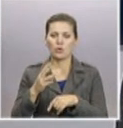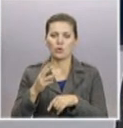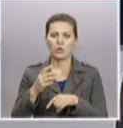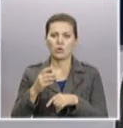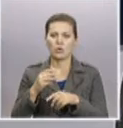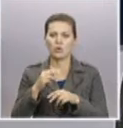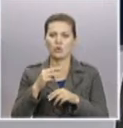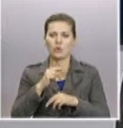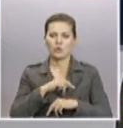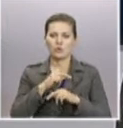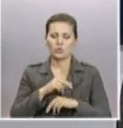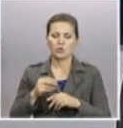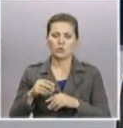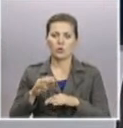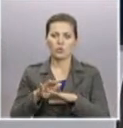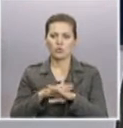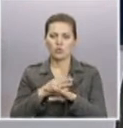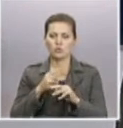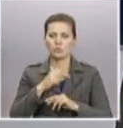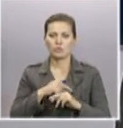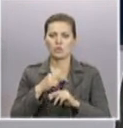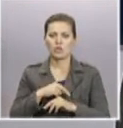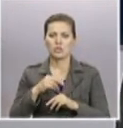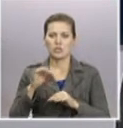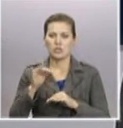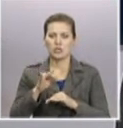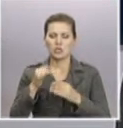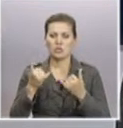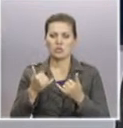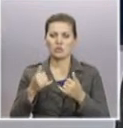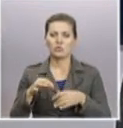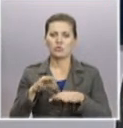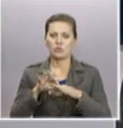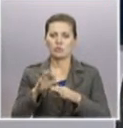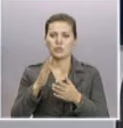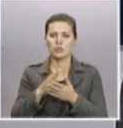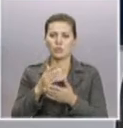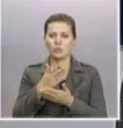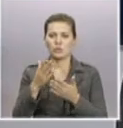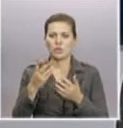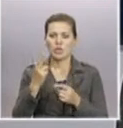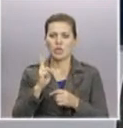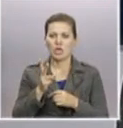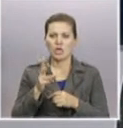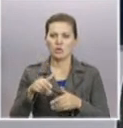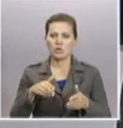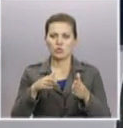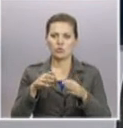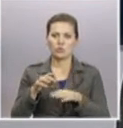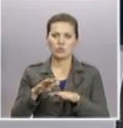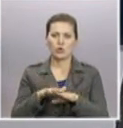және 3 жолдар түзату жұмыстары жүргізіліп жатыр. Оның 2